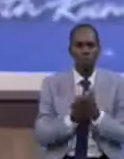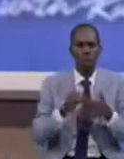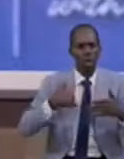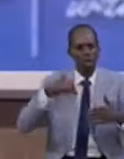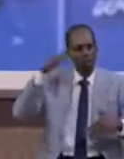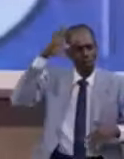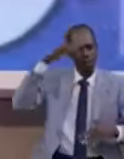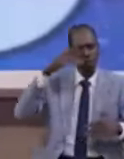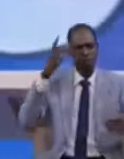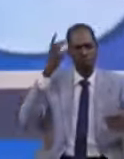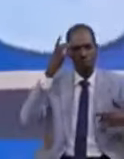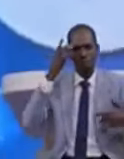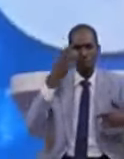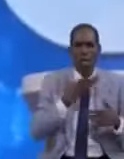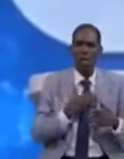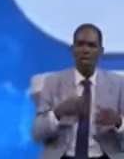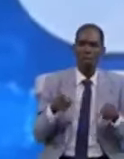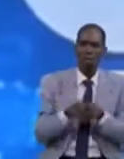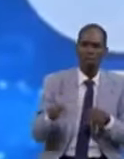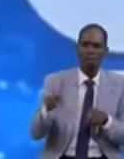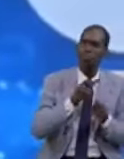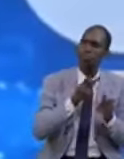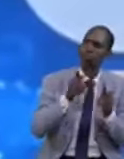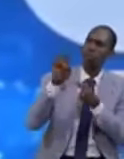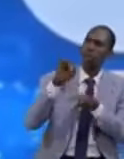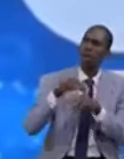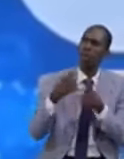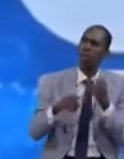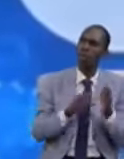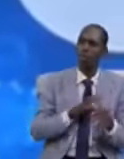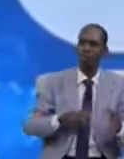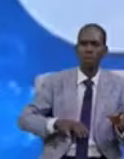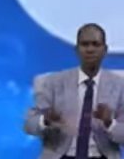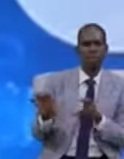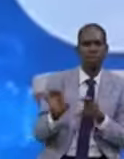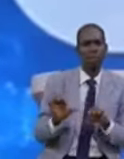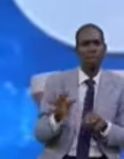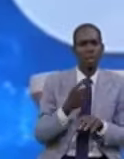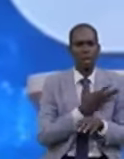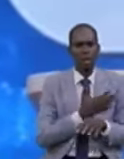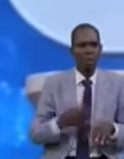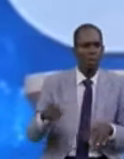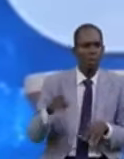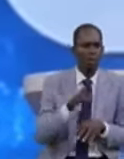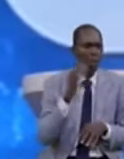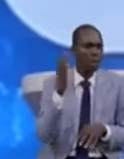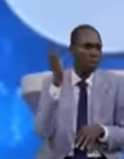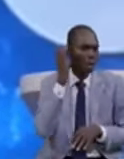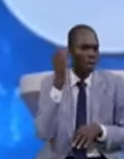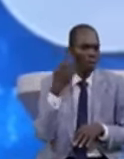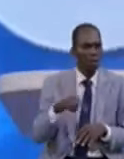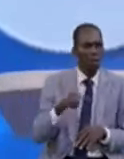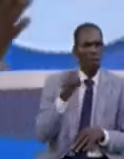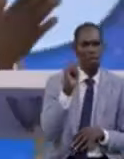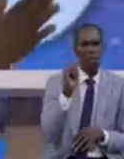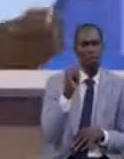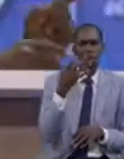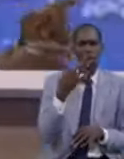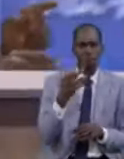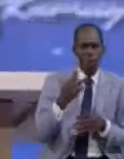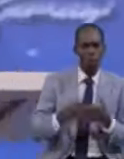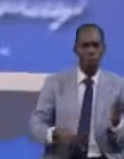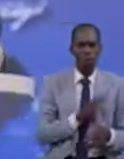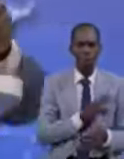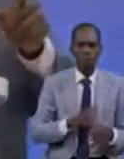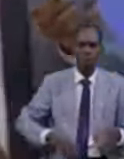regardé et ils ont vu ce qu'il avait fait et ils ont écoutant le témoignage de ce qu'il faisaent il